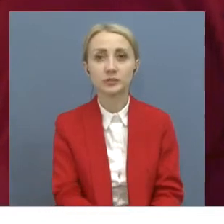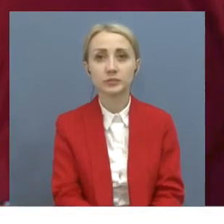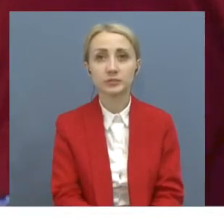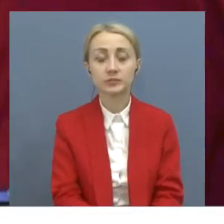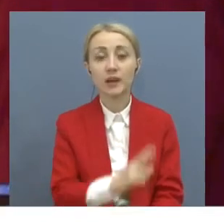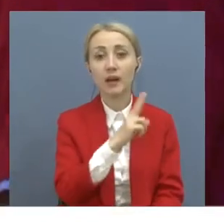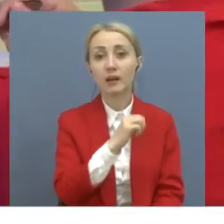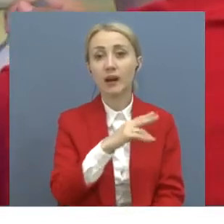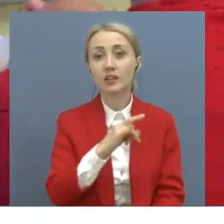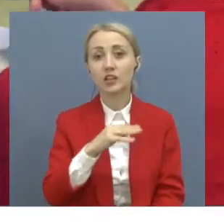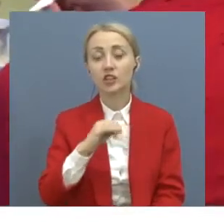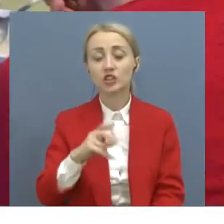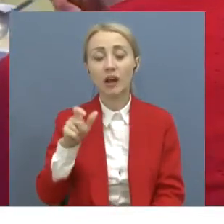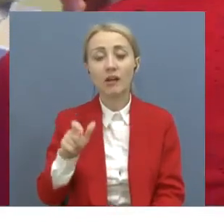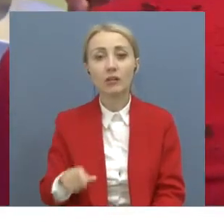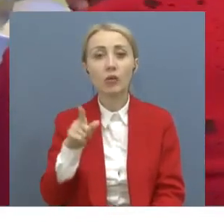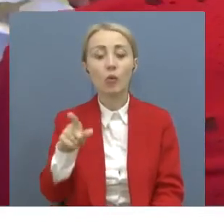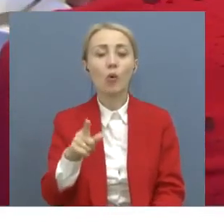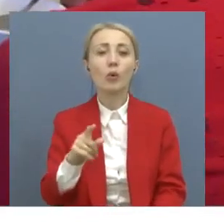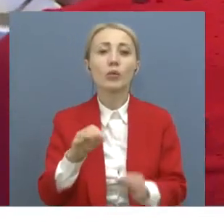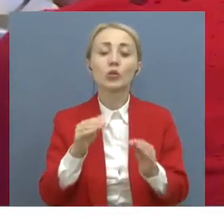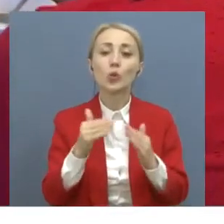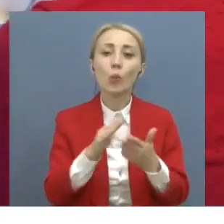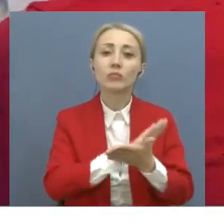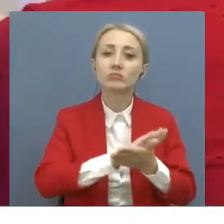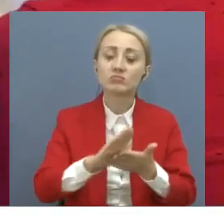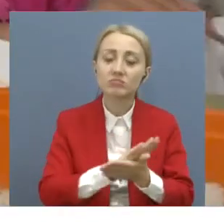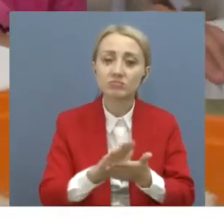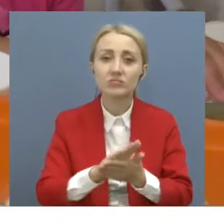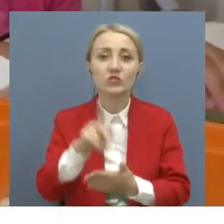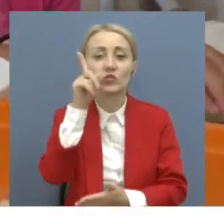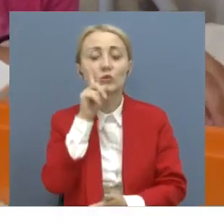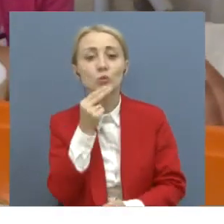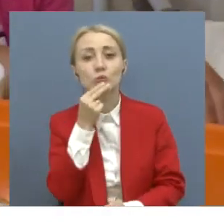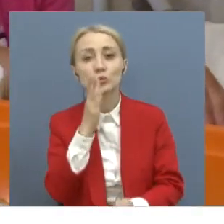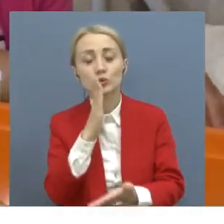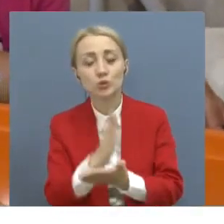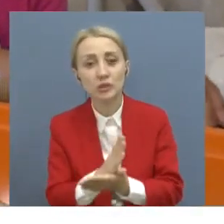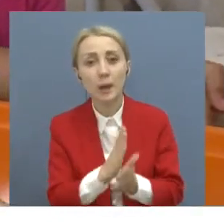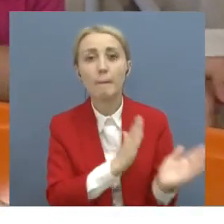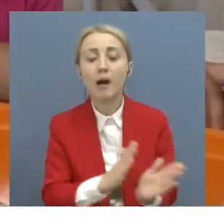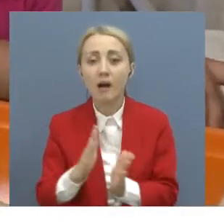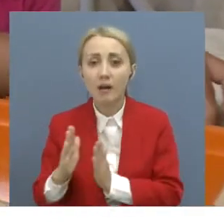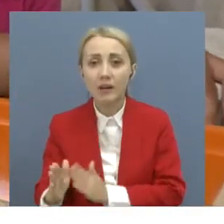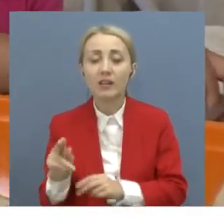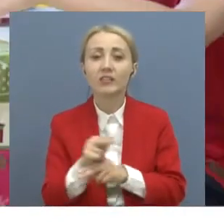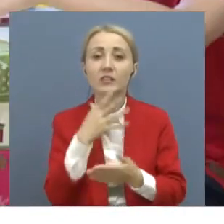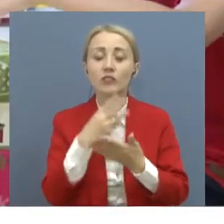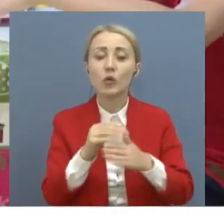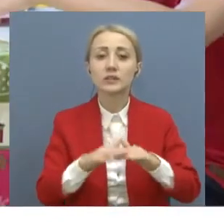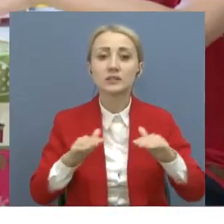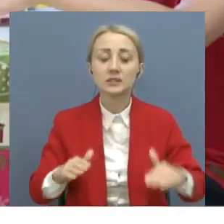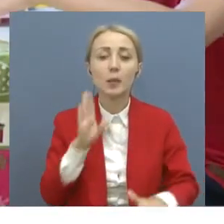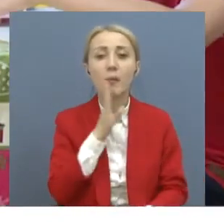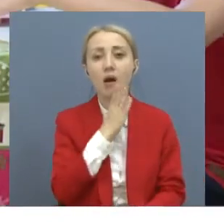ешкімге жәутеңдетпей өсіріп келеді. Жалдамалы үйдің іші жинақы, кірі жуулы, тамақ пісірулі. Тек ана жылуы ғана жетіспейтін тәрізді. Мен